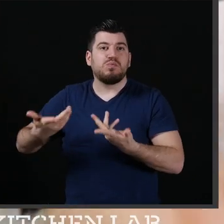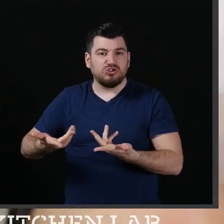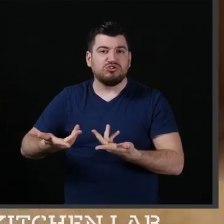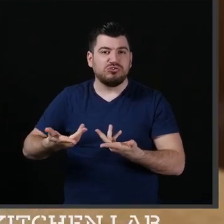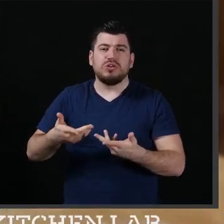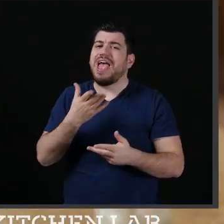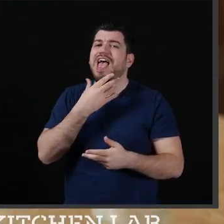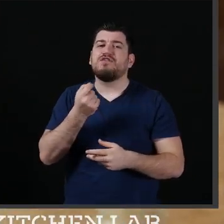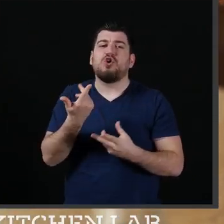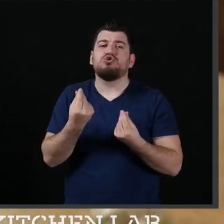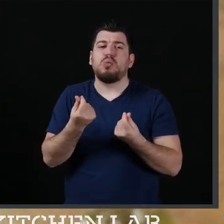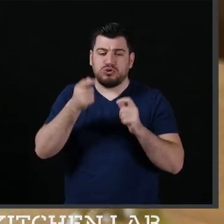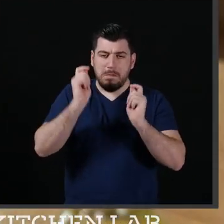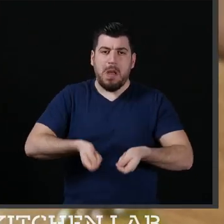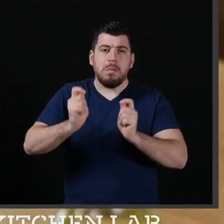αυτός.